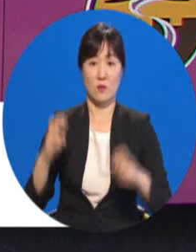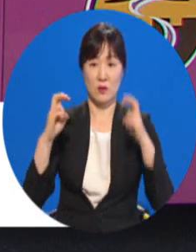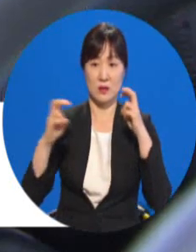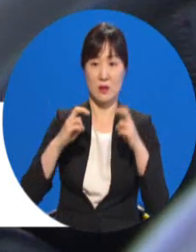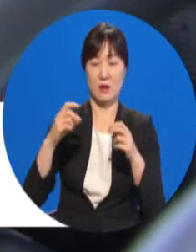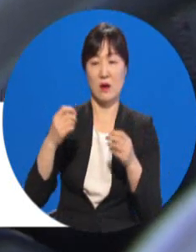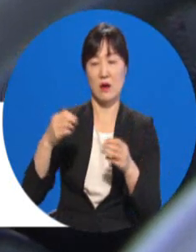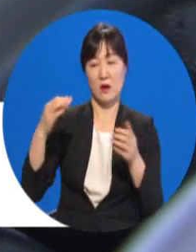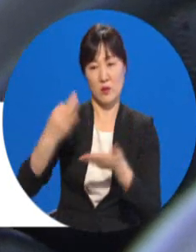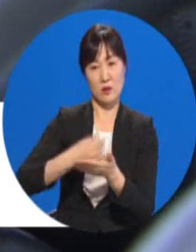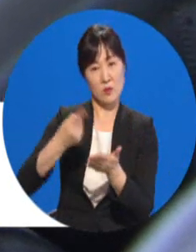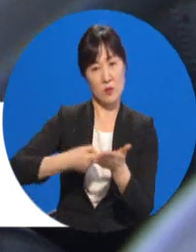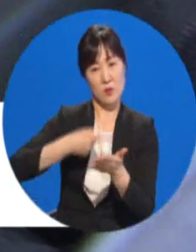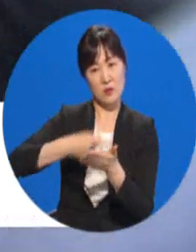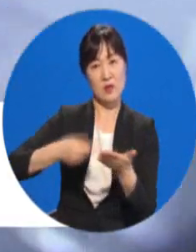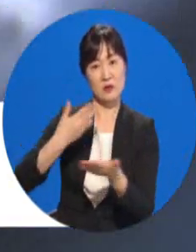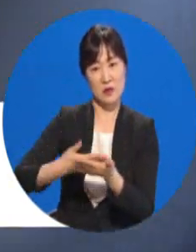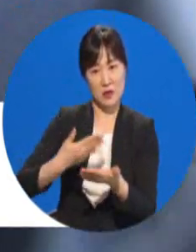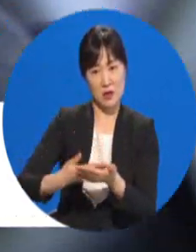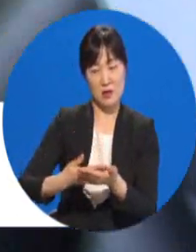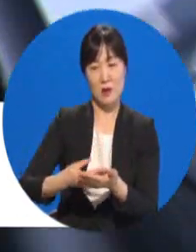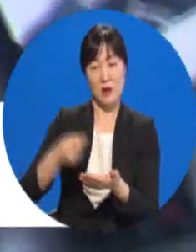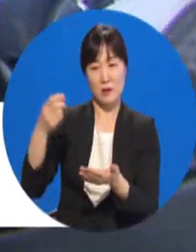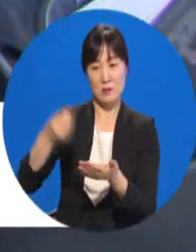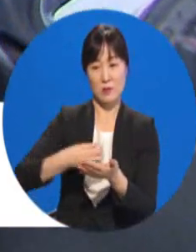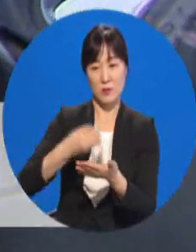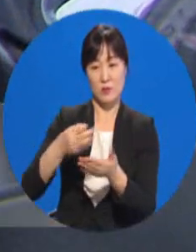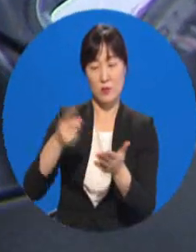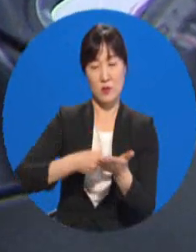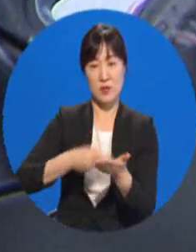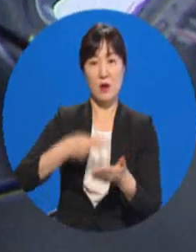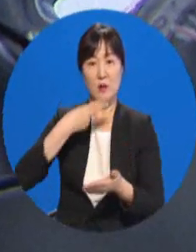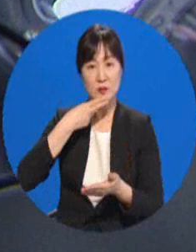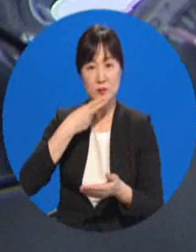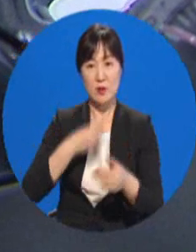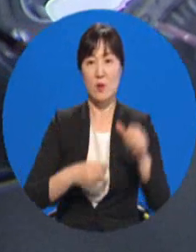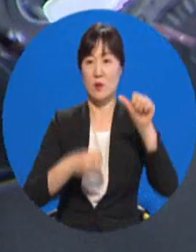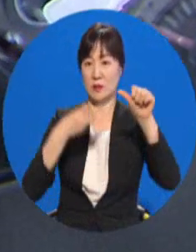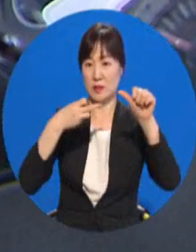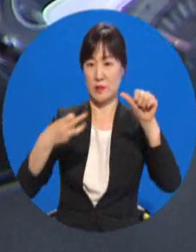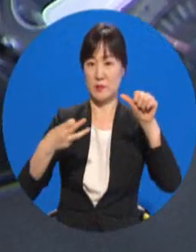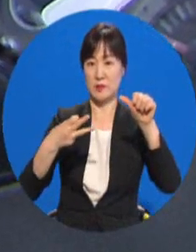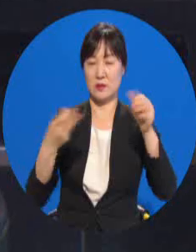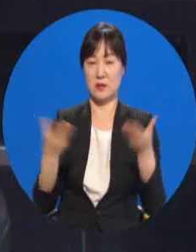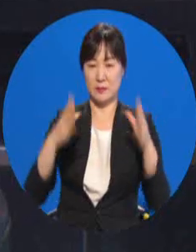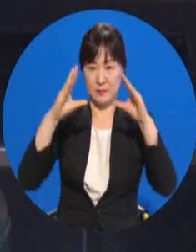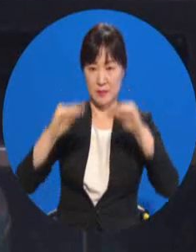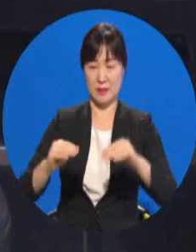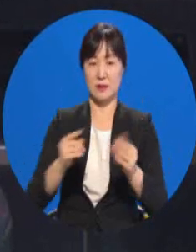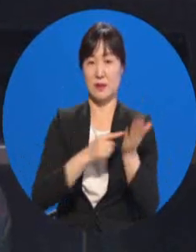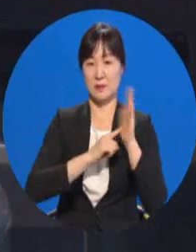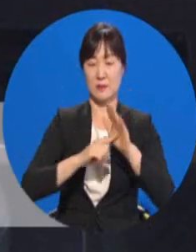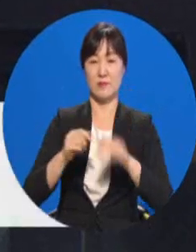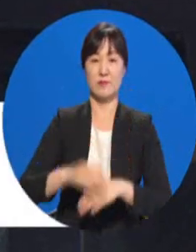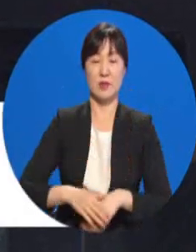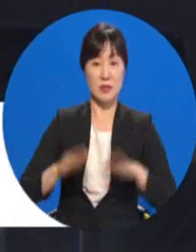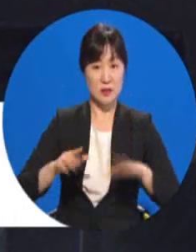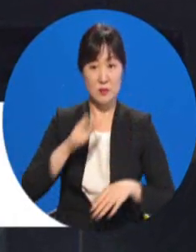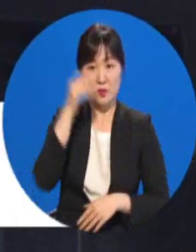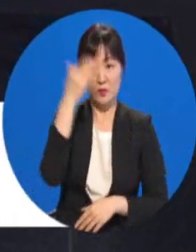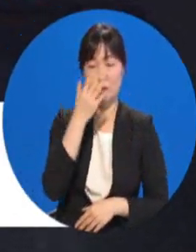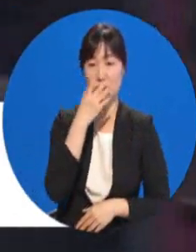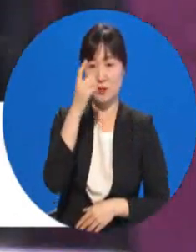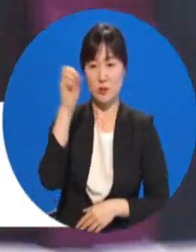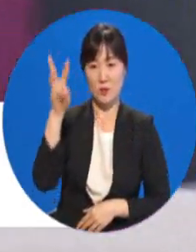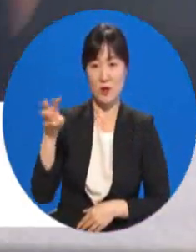않는 이상 15일부터 총파업에 들어가겠다는 강경한 태도를 보이고 있습니다. 현재 여수와 순천,